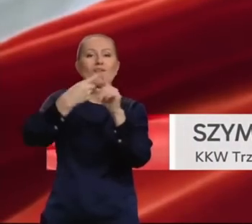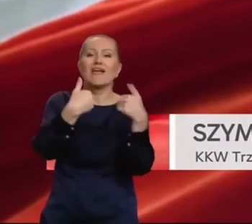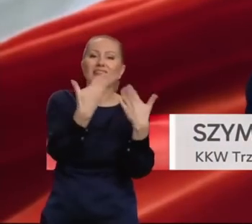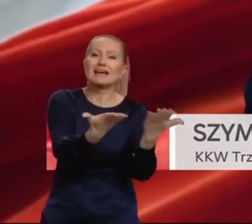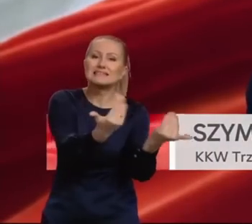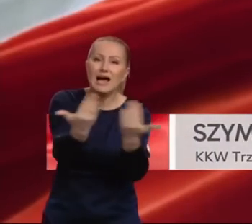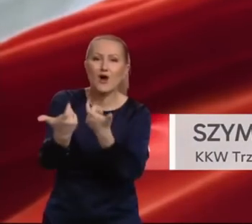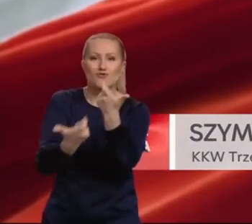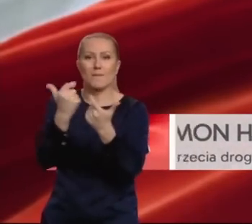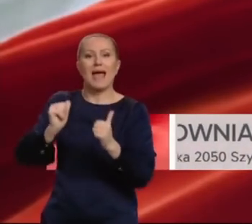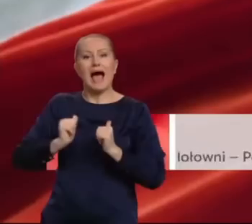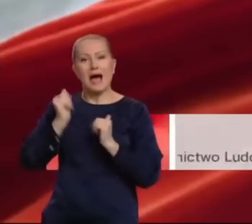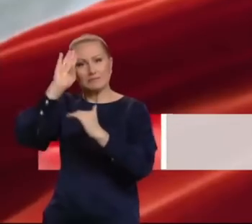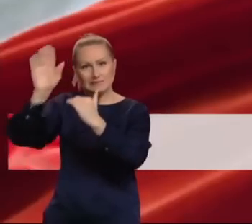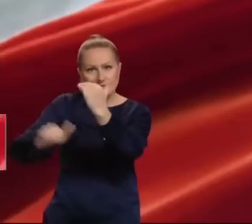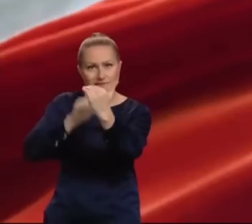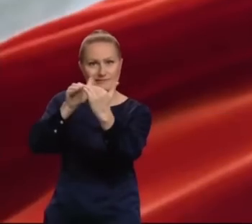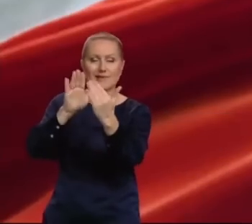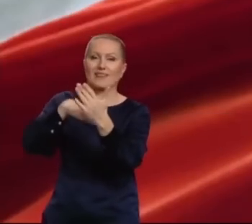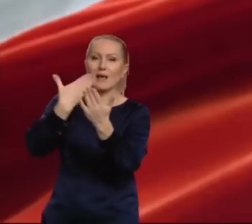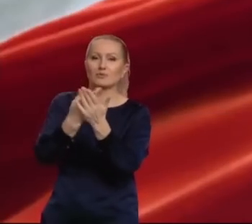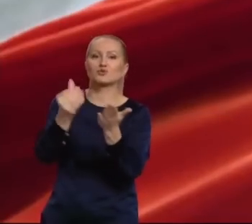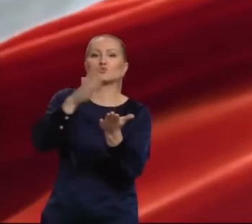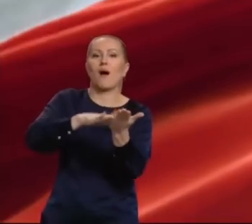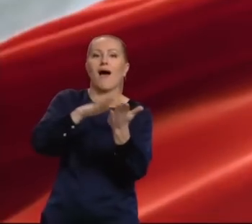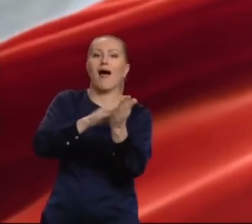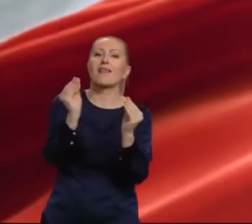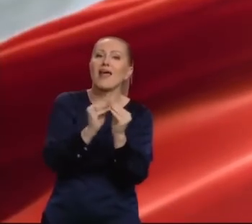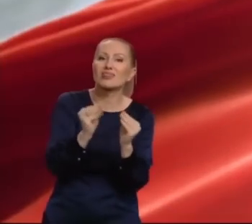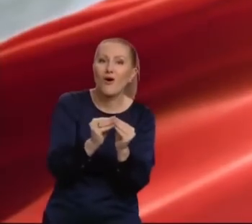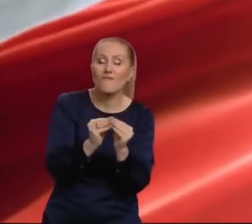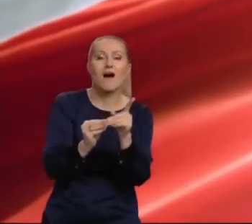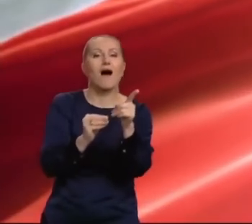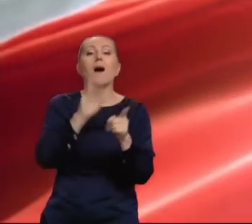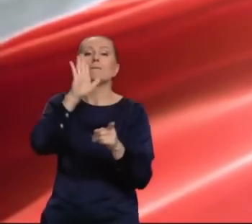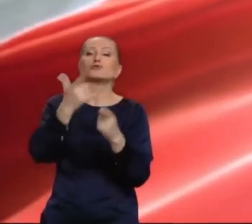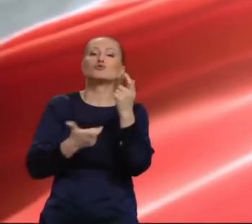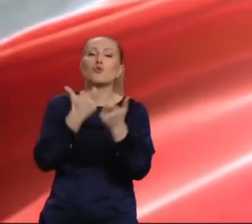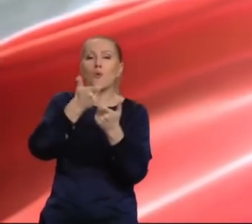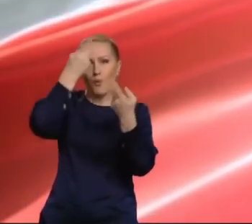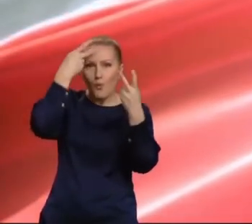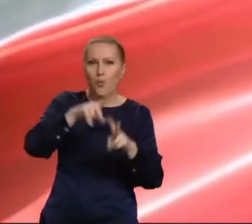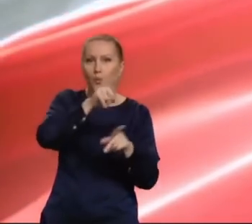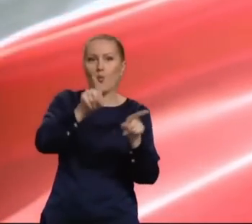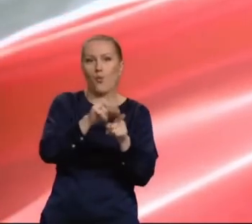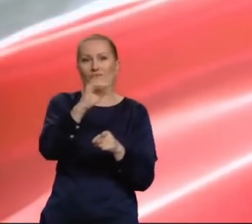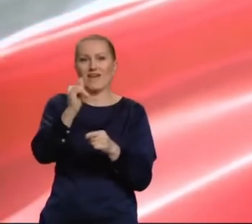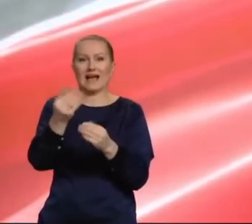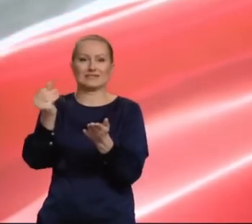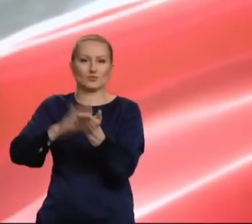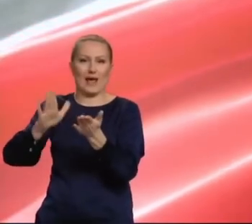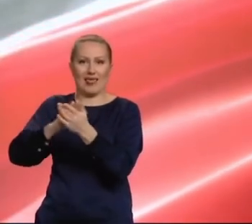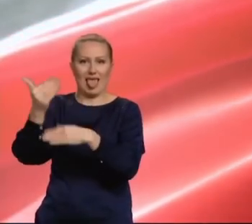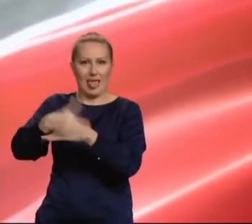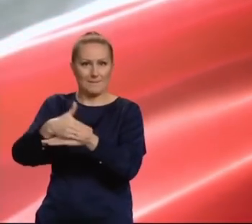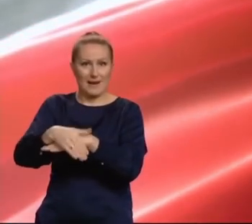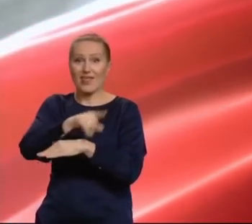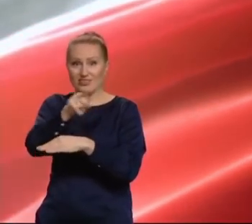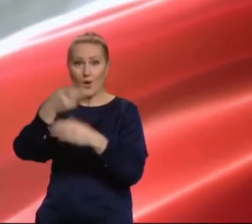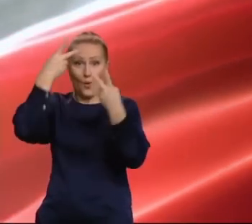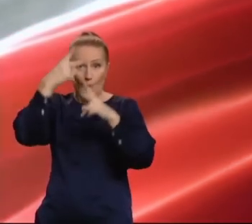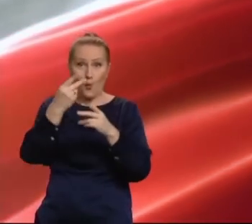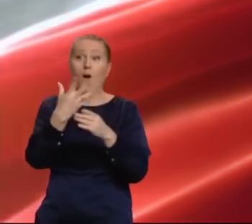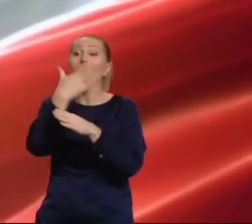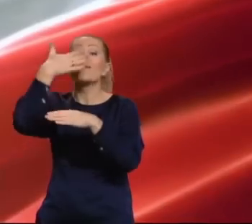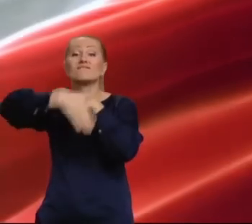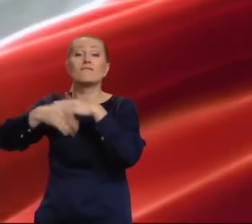specjalnie dla nich stworzony. Na przykład składka rentowa będzie zaliczana jako składka emerytalna i to sprawi, że świadczenie będzie wyższe.